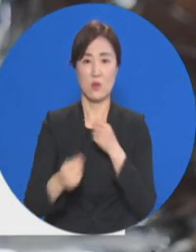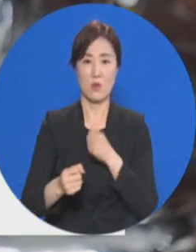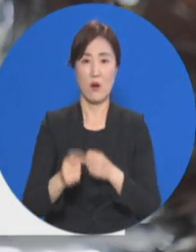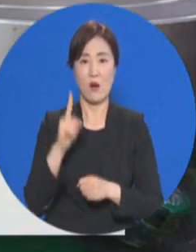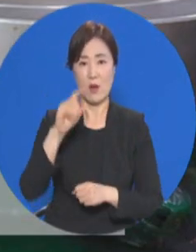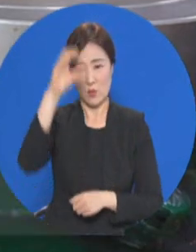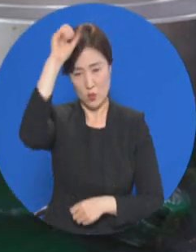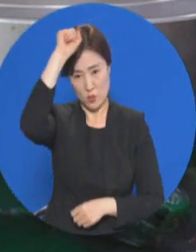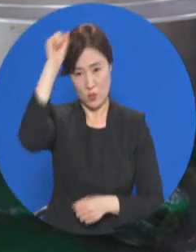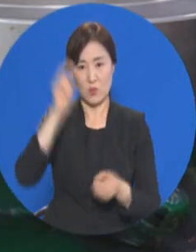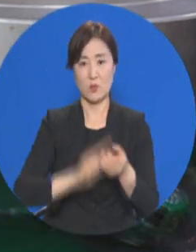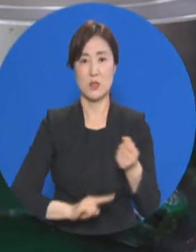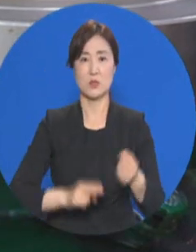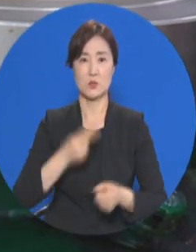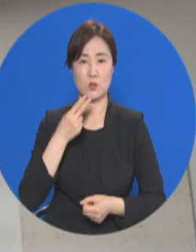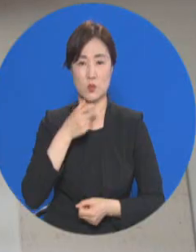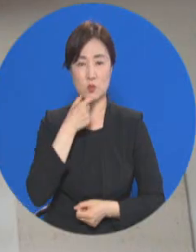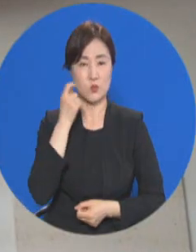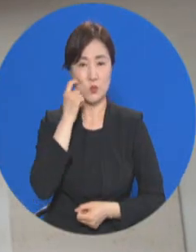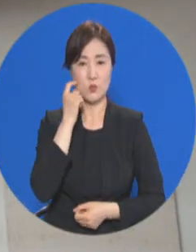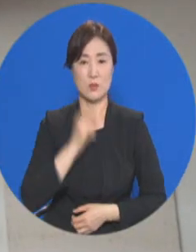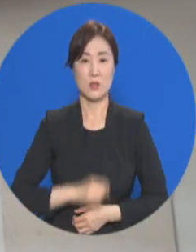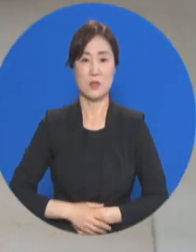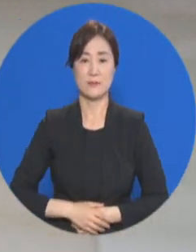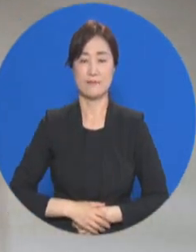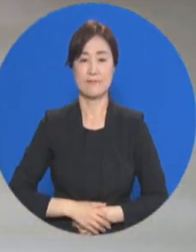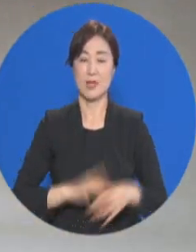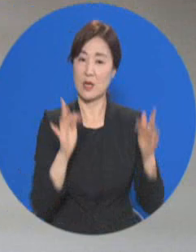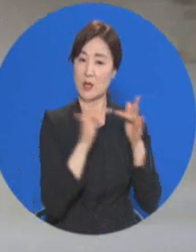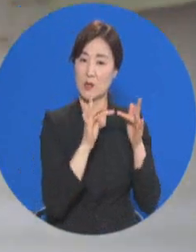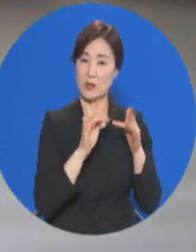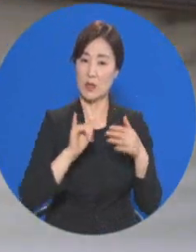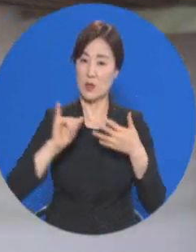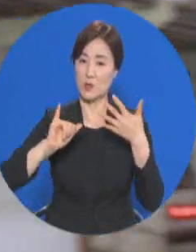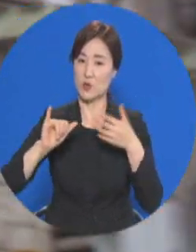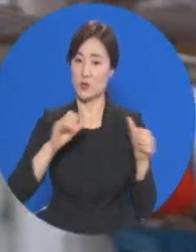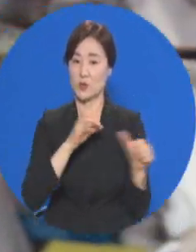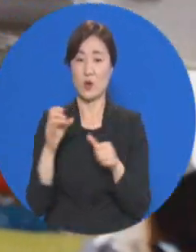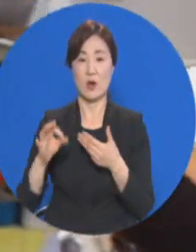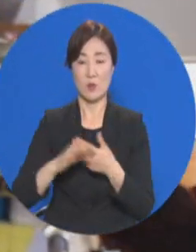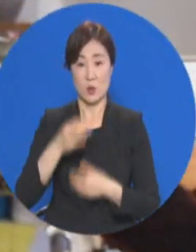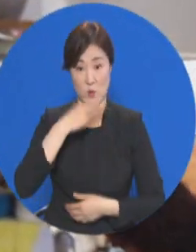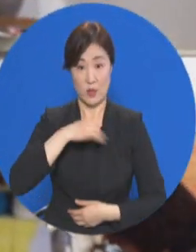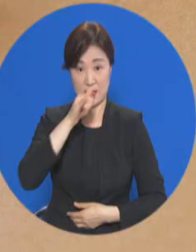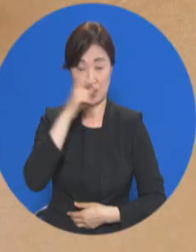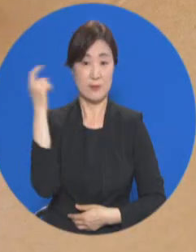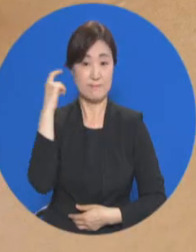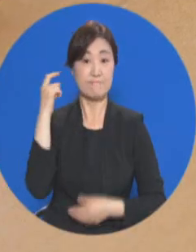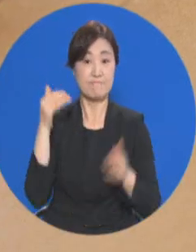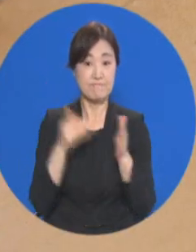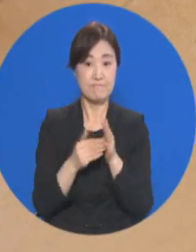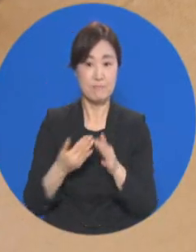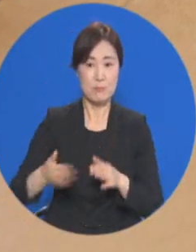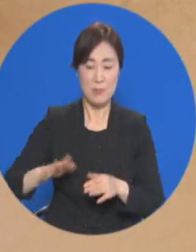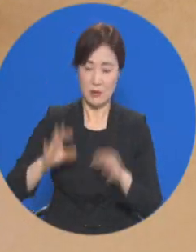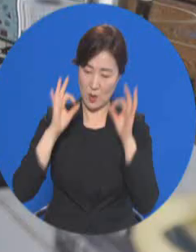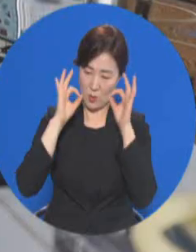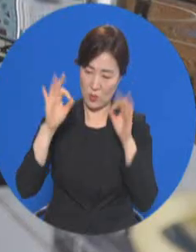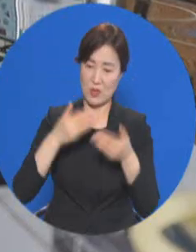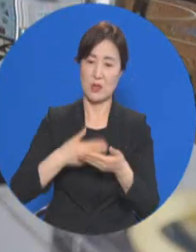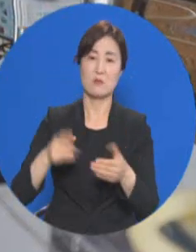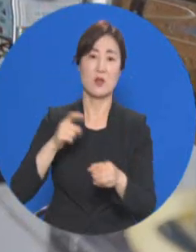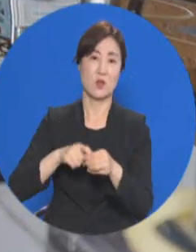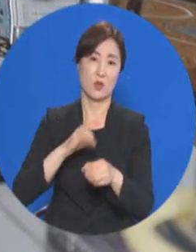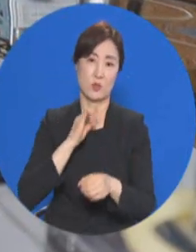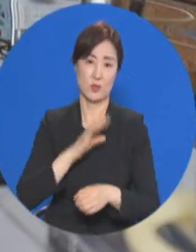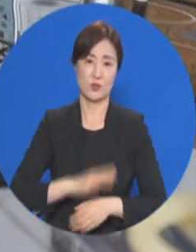못했어요. 인터넷이나 유튜브를 이용하면 효과가 있다는 이야기를 듣기는 했지만 이 씨에겐 그림의 떡일 뿐입니다. 통신